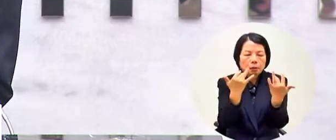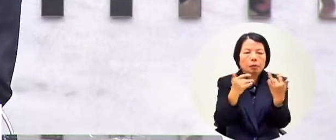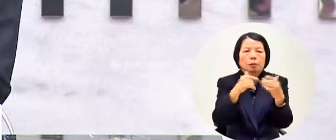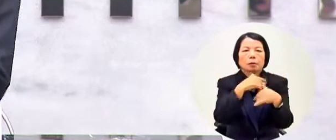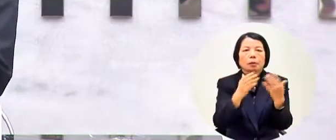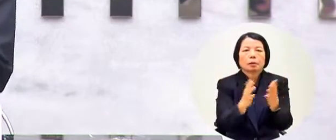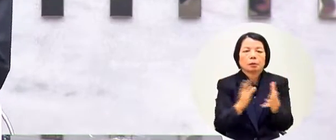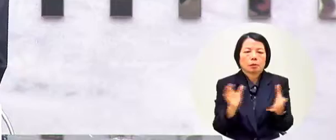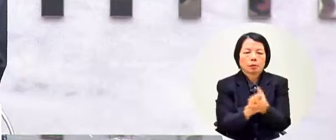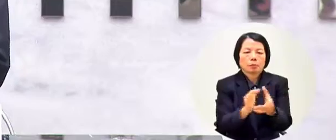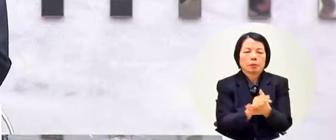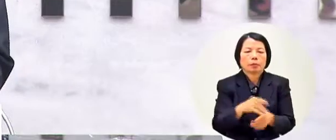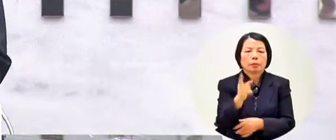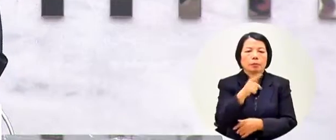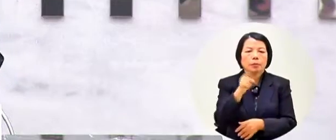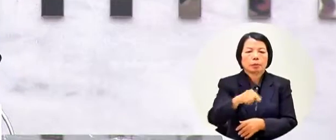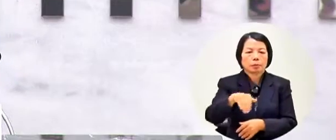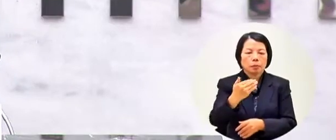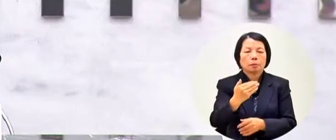1995间教室。